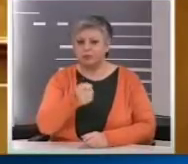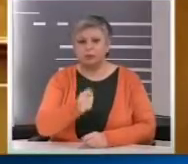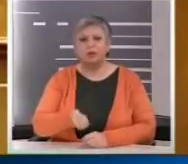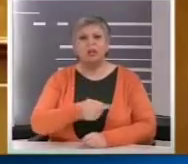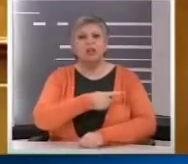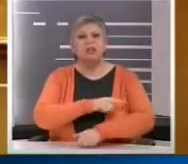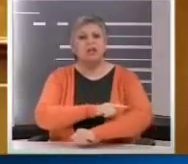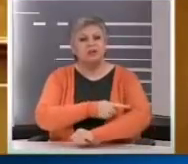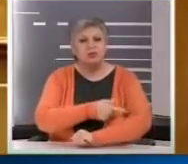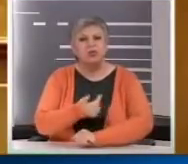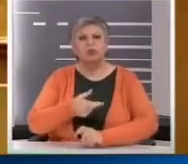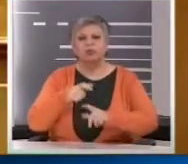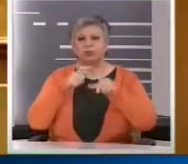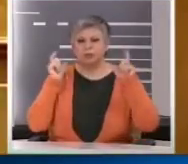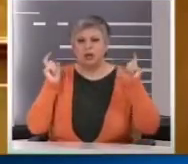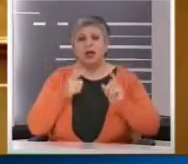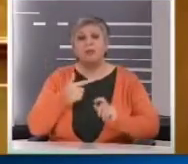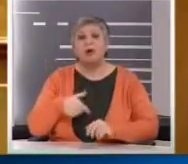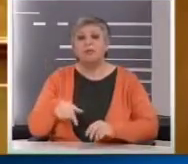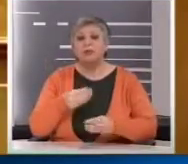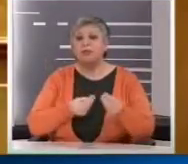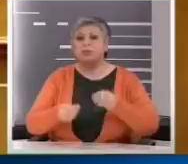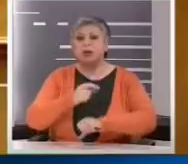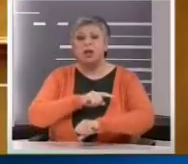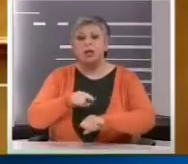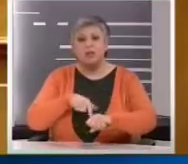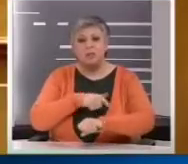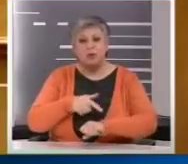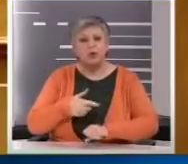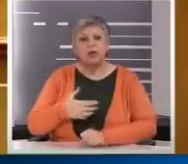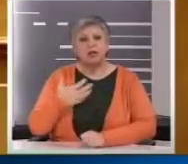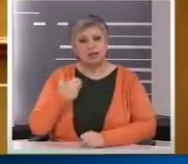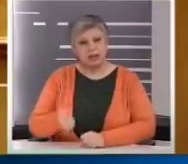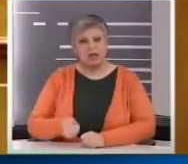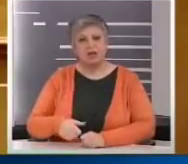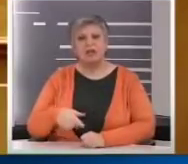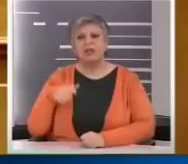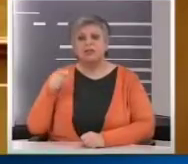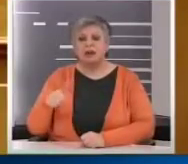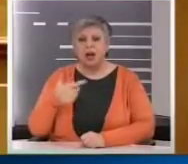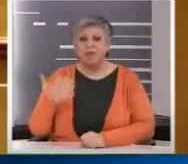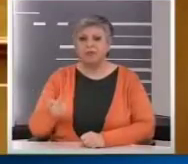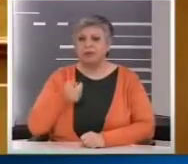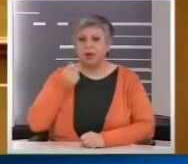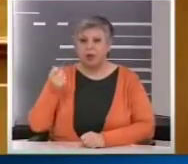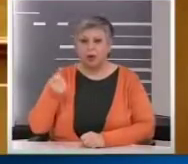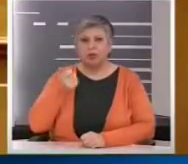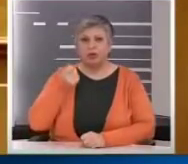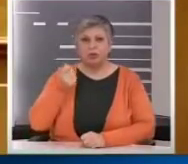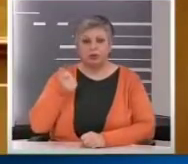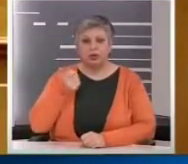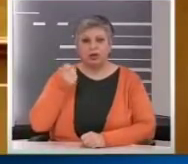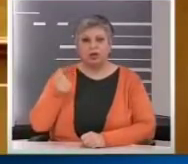σε απλήρωτες εφημερίες και υπερορίες που έγιναν επειδή αυτοί οι άνθρωποι έβαλαν πλάτη να σταθεί το σύστημα όρθιο στα δικά σας